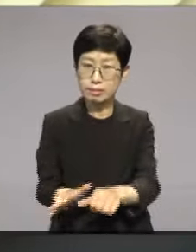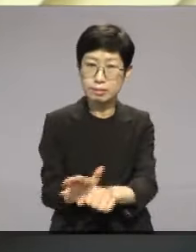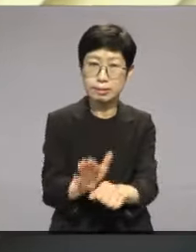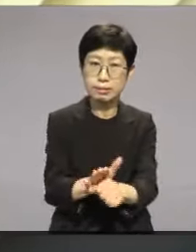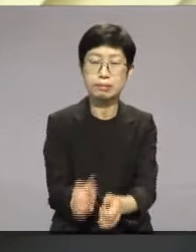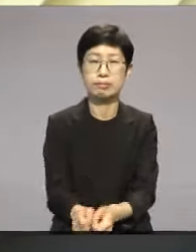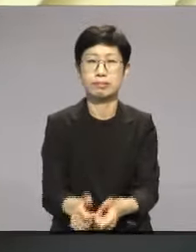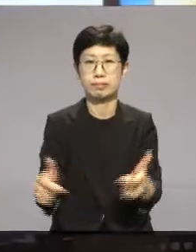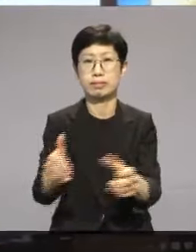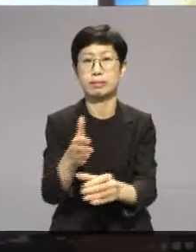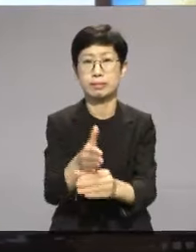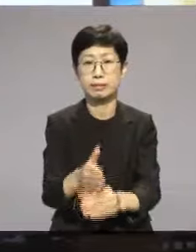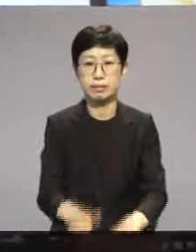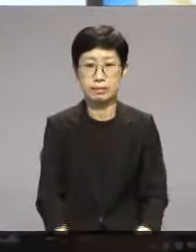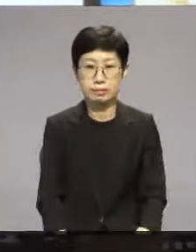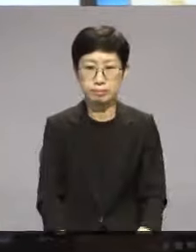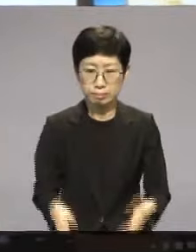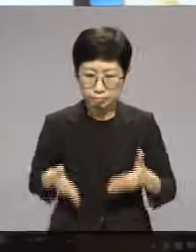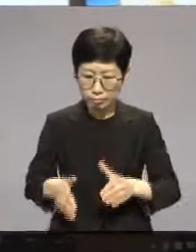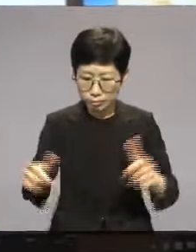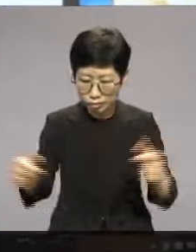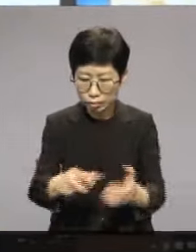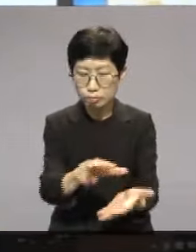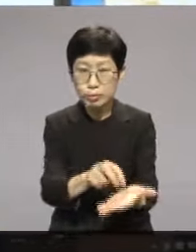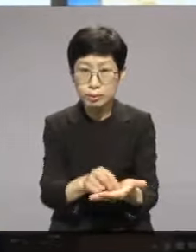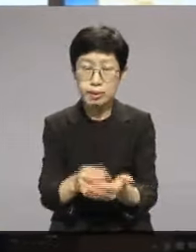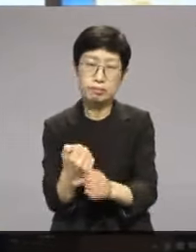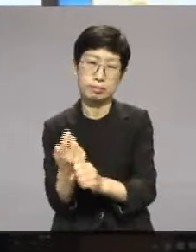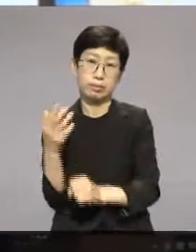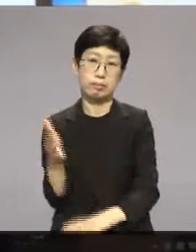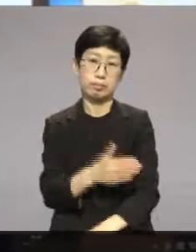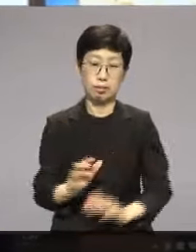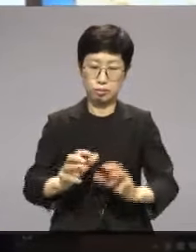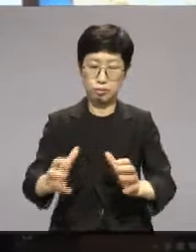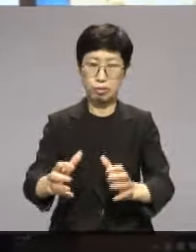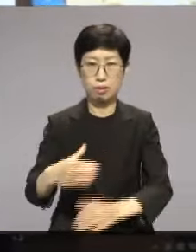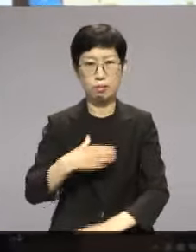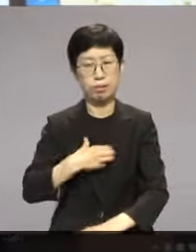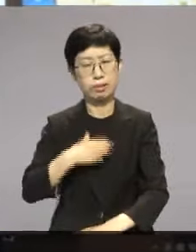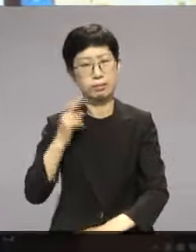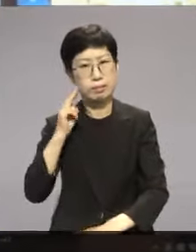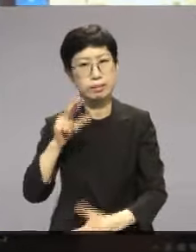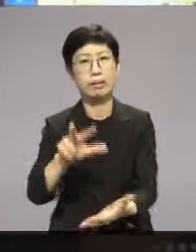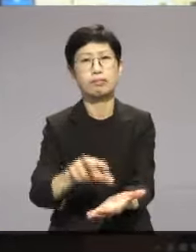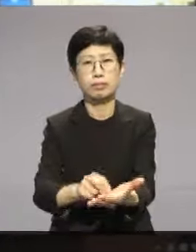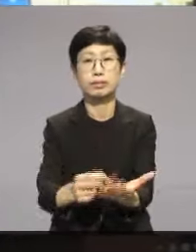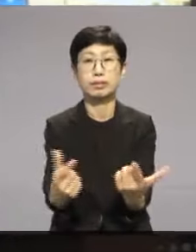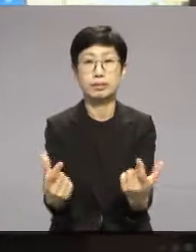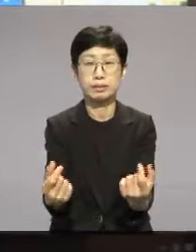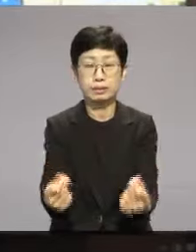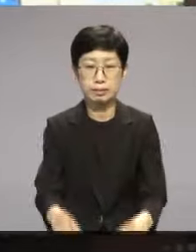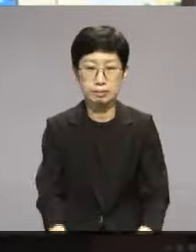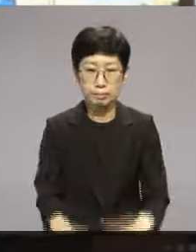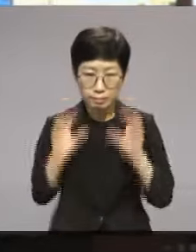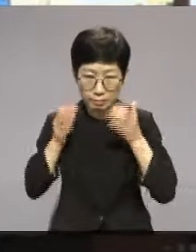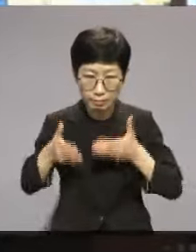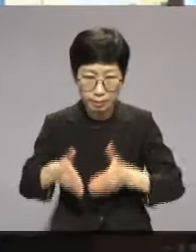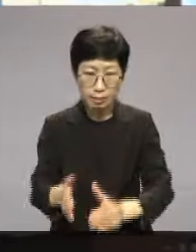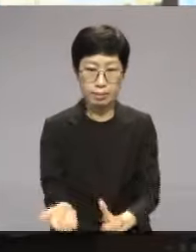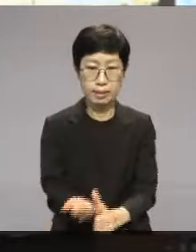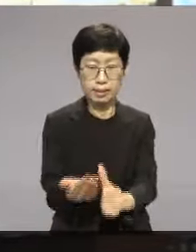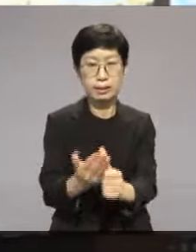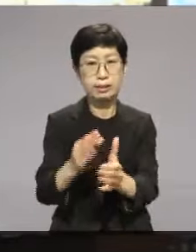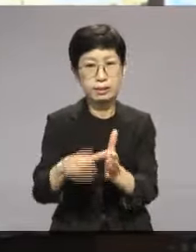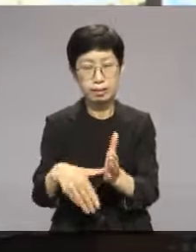늘어나고 있습니다. 저출산 문제가 몇 년 전부터 국가적 위기로 심각하게 대두되고 있는데요. 아이를 낳고 기르는